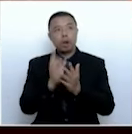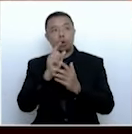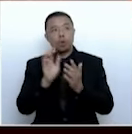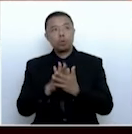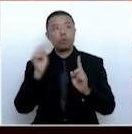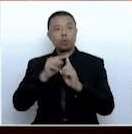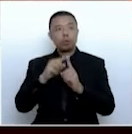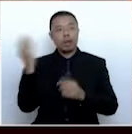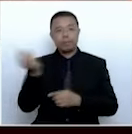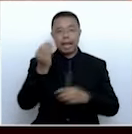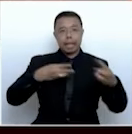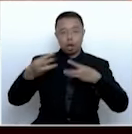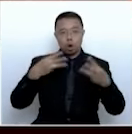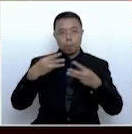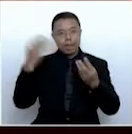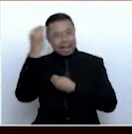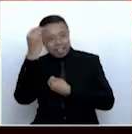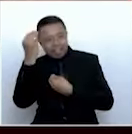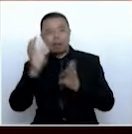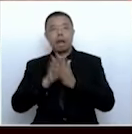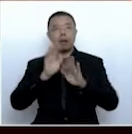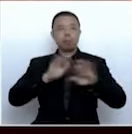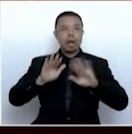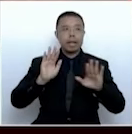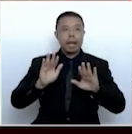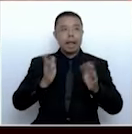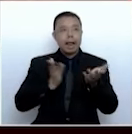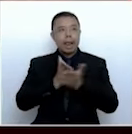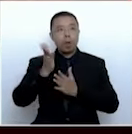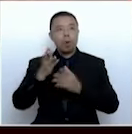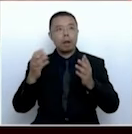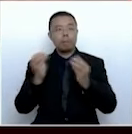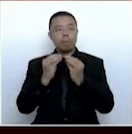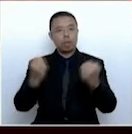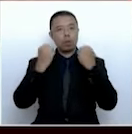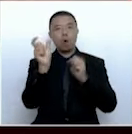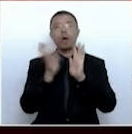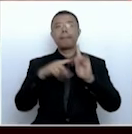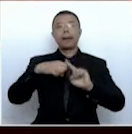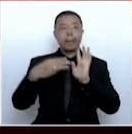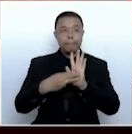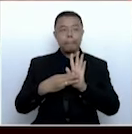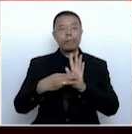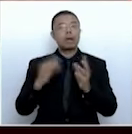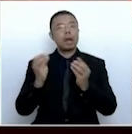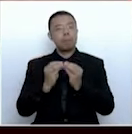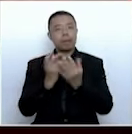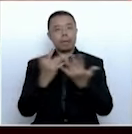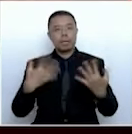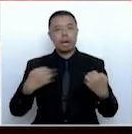simpul pariwisata, ekonomi kreatif dan budaya melalui penguatan UMKM dan